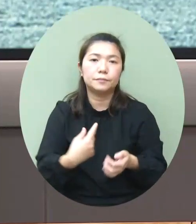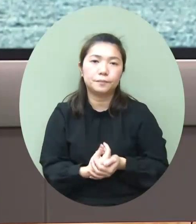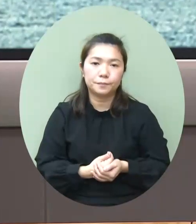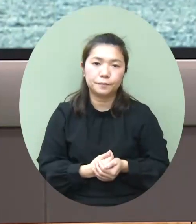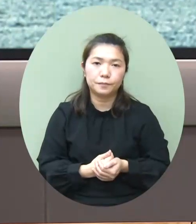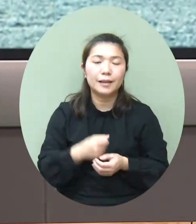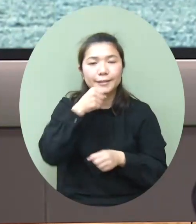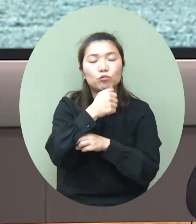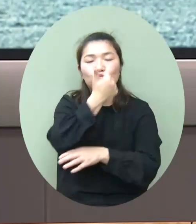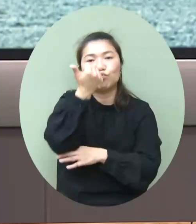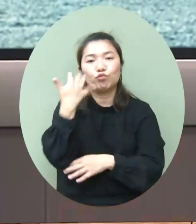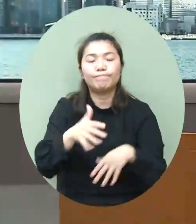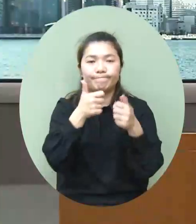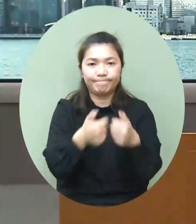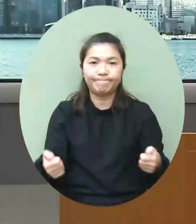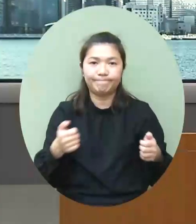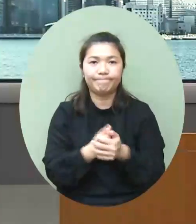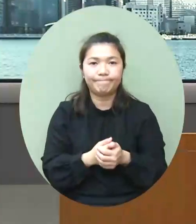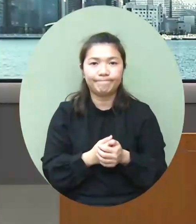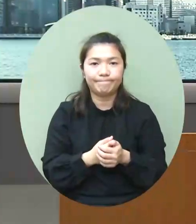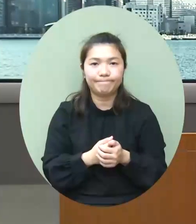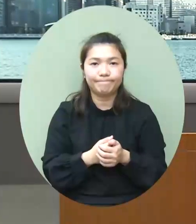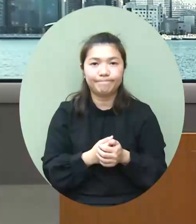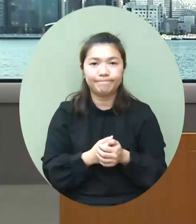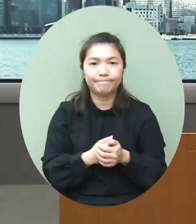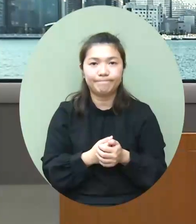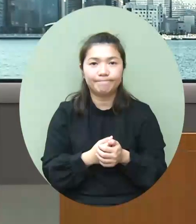二剂的疫苗。记者会到此为止，谢谢。